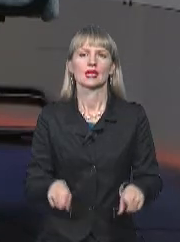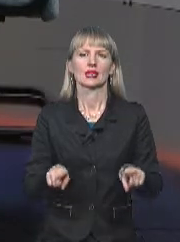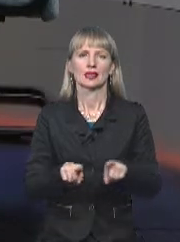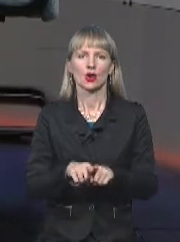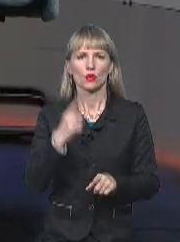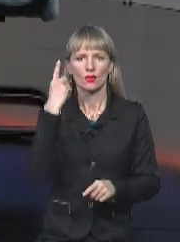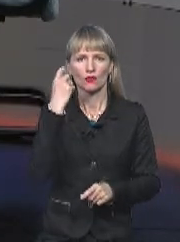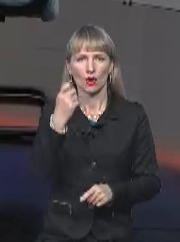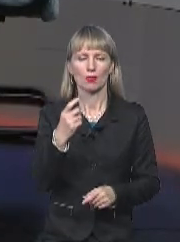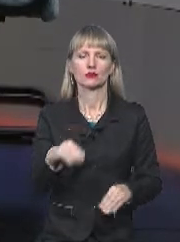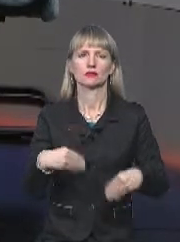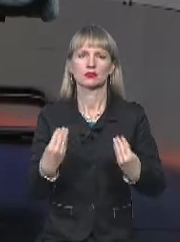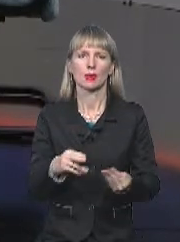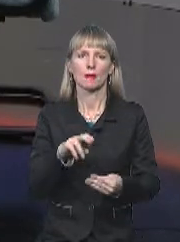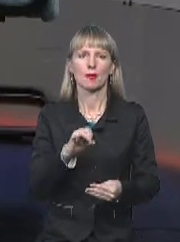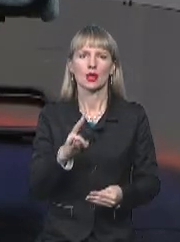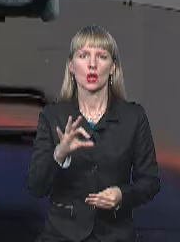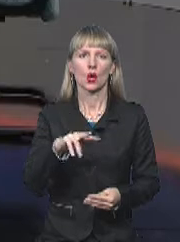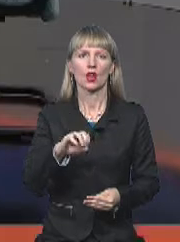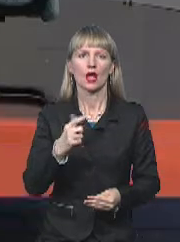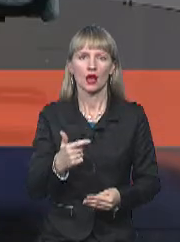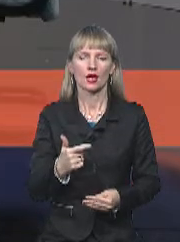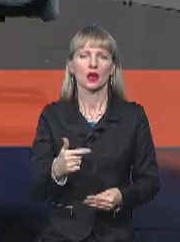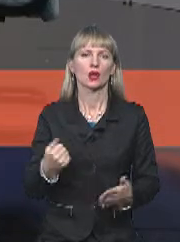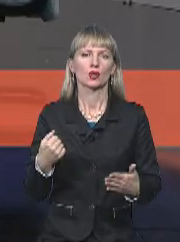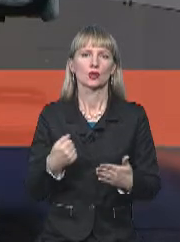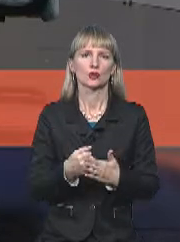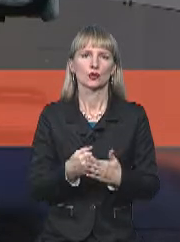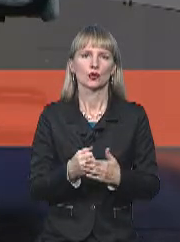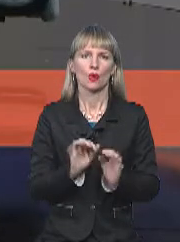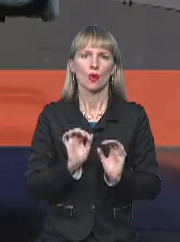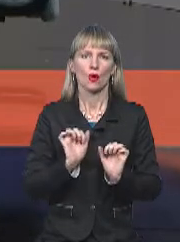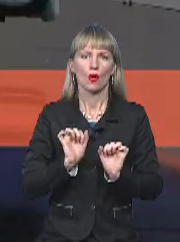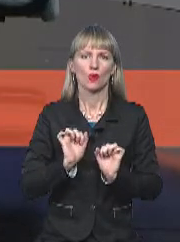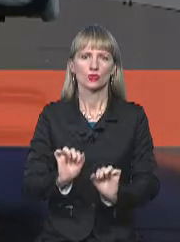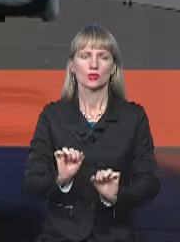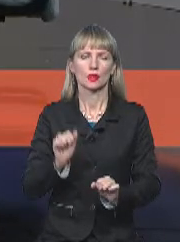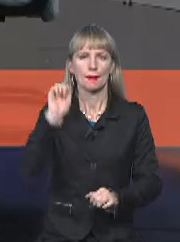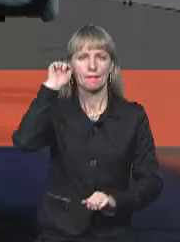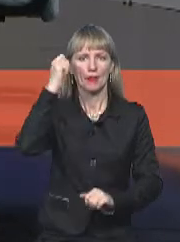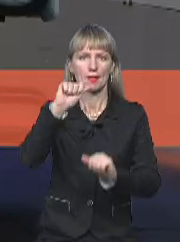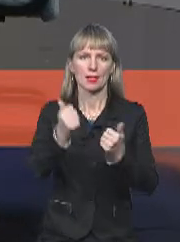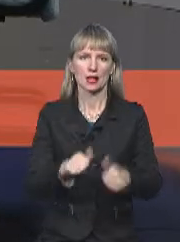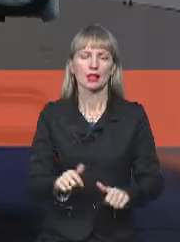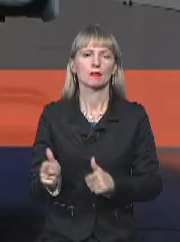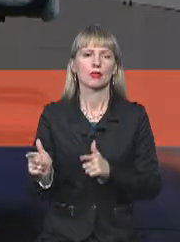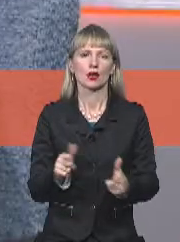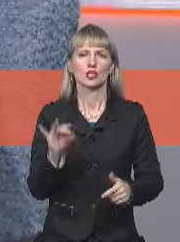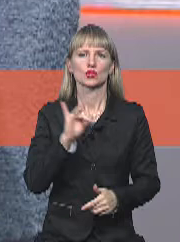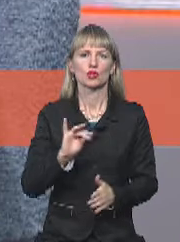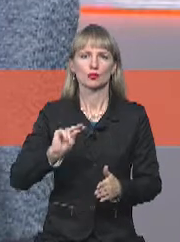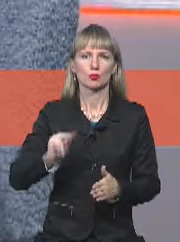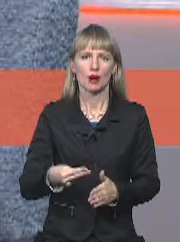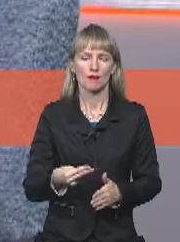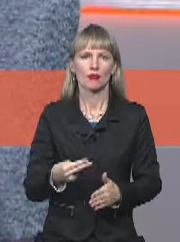Отаку інформацію подав пан Олег щодо охорони пам'ятника. Він також підготував історичну